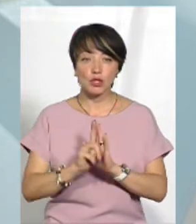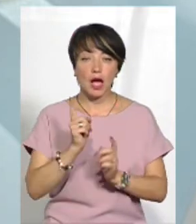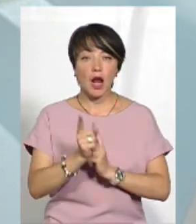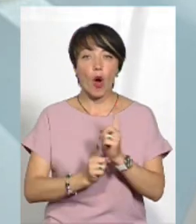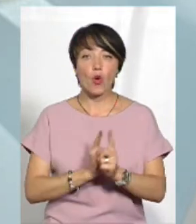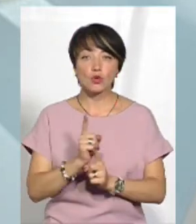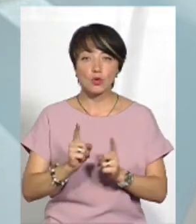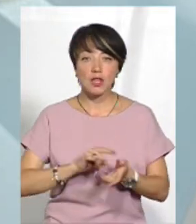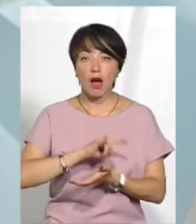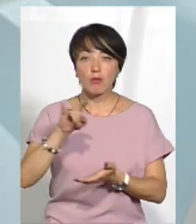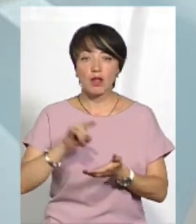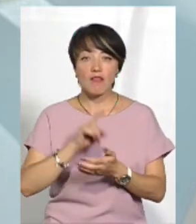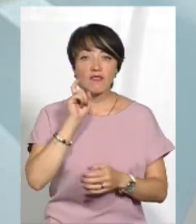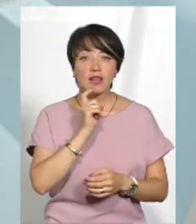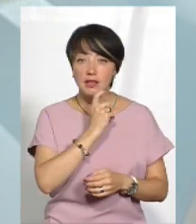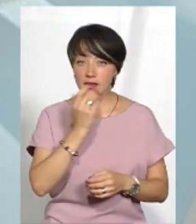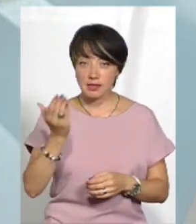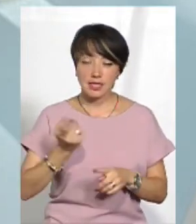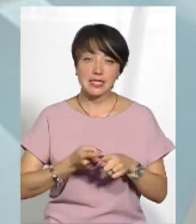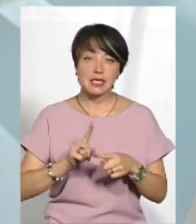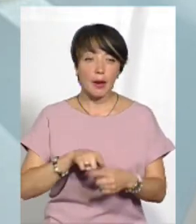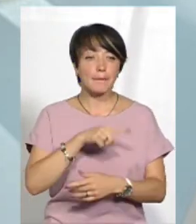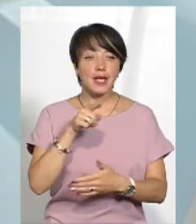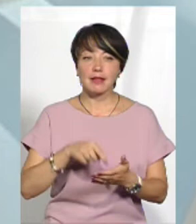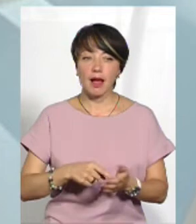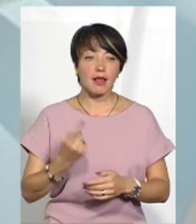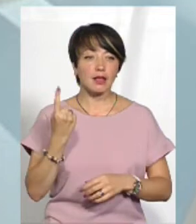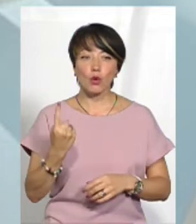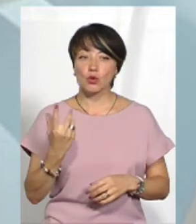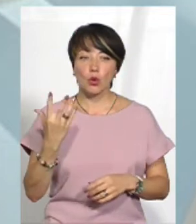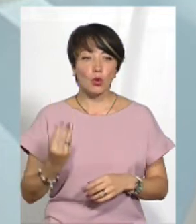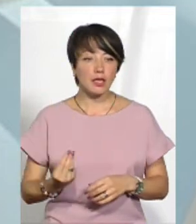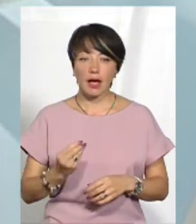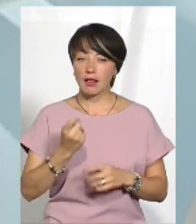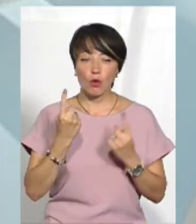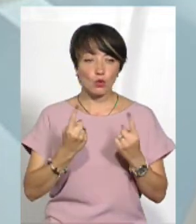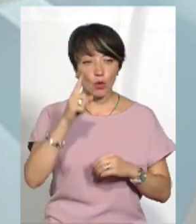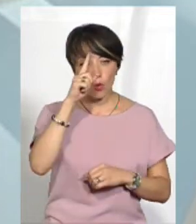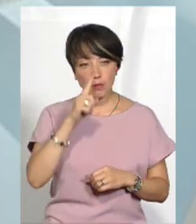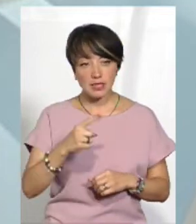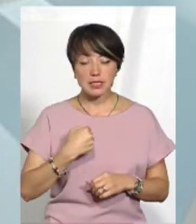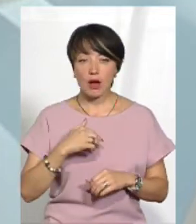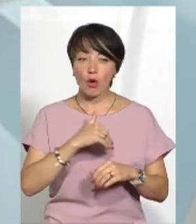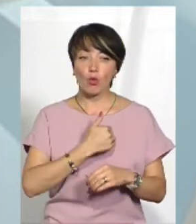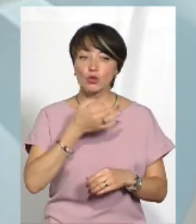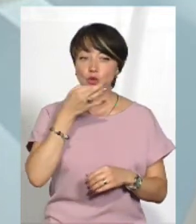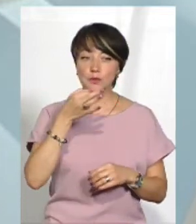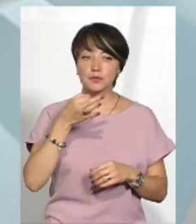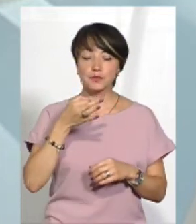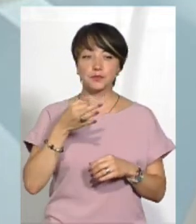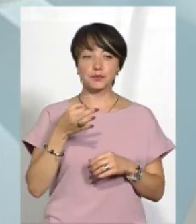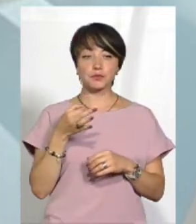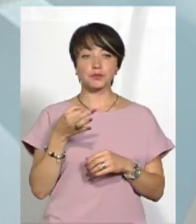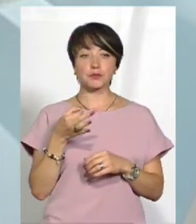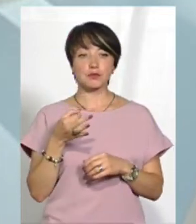розпочатися реконструкція в аеропорту Вінниця. Тому це питання не одного дня і не одного місяця. Я вам лише хочу